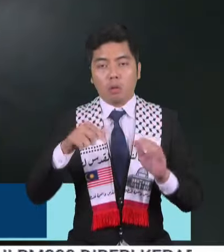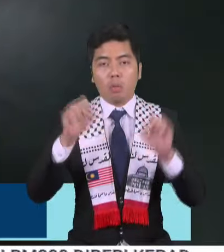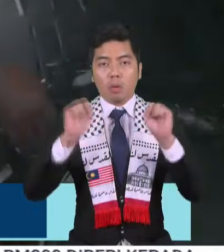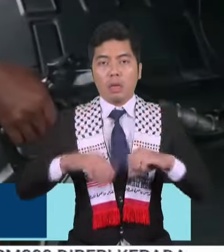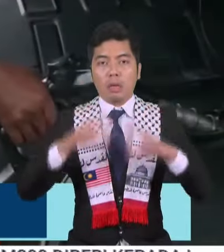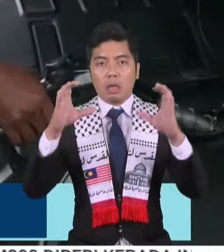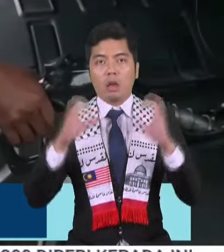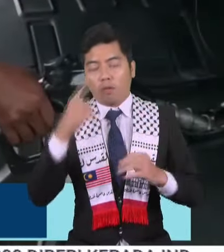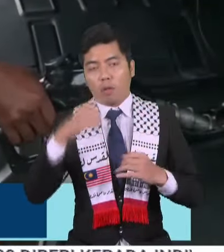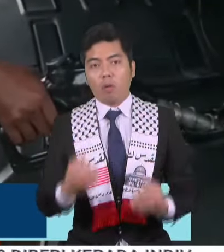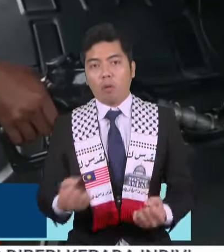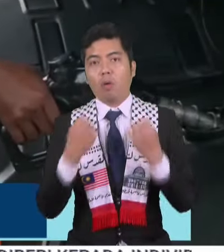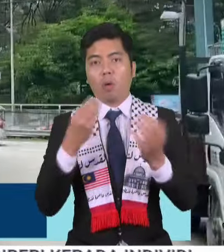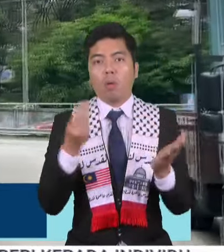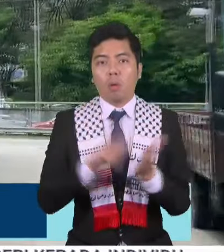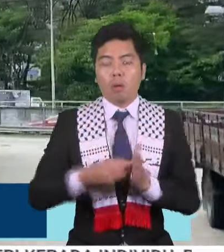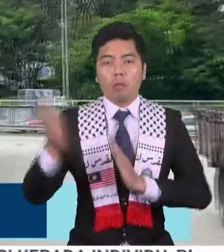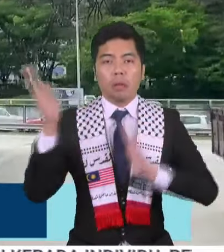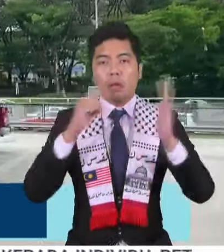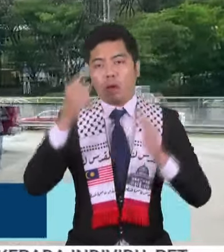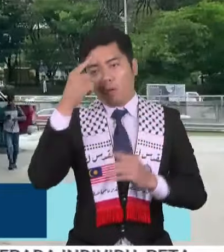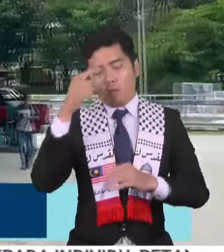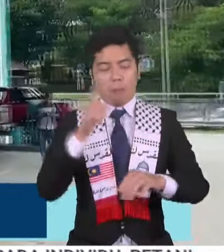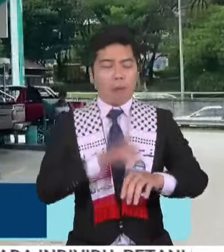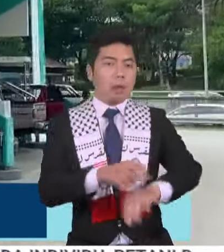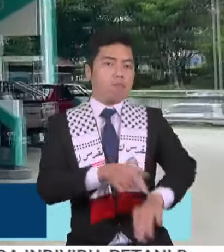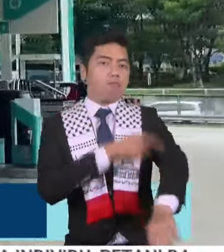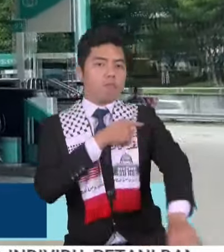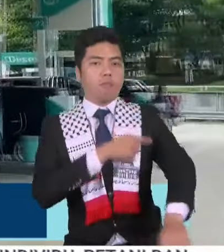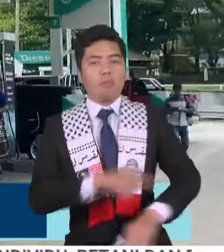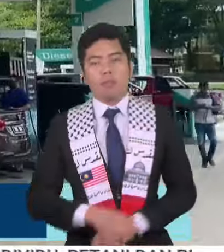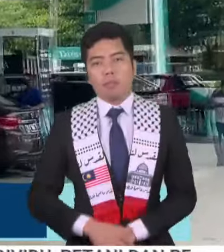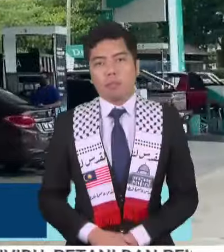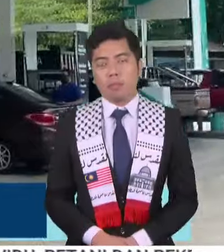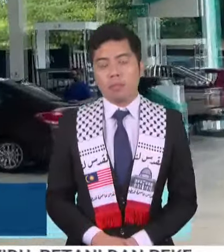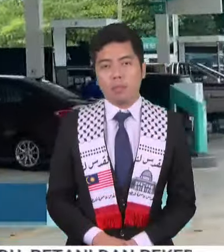tersebut berupaya mengukuhkan kewangan negara untuk jangka panjang.